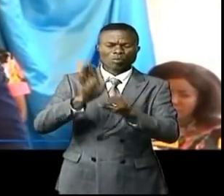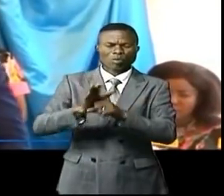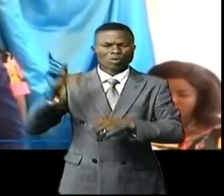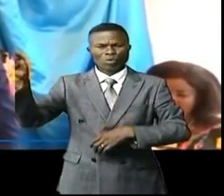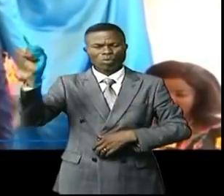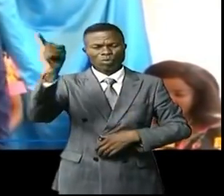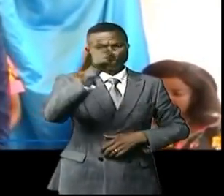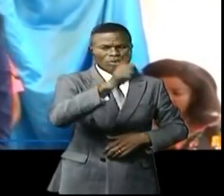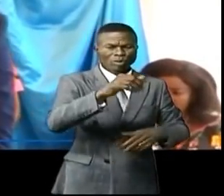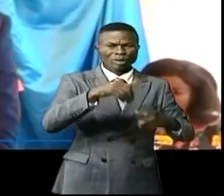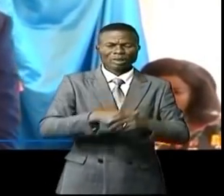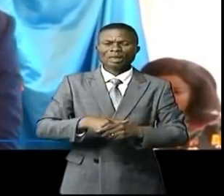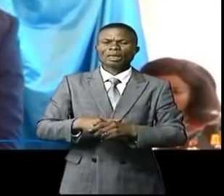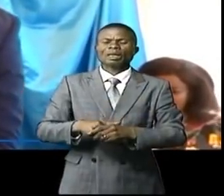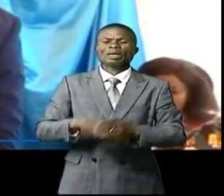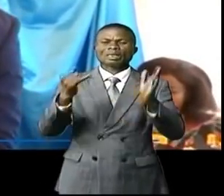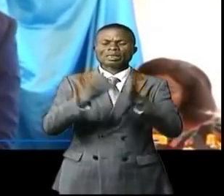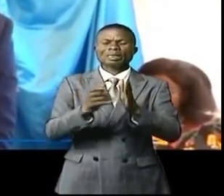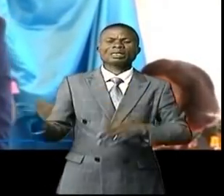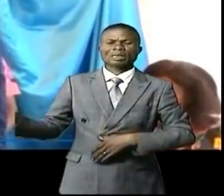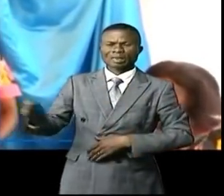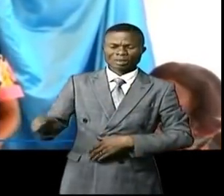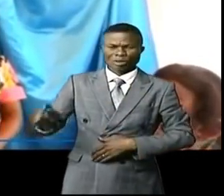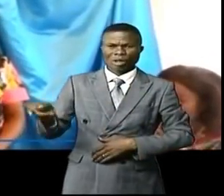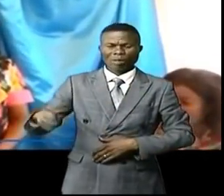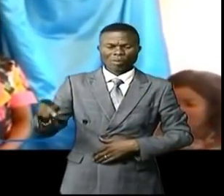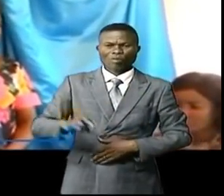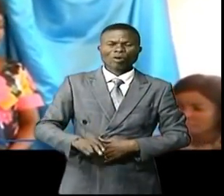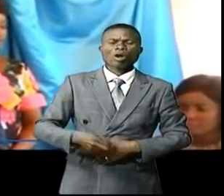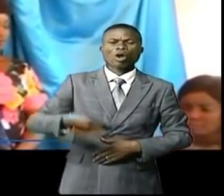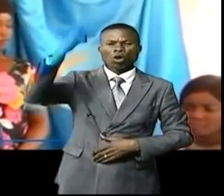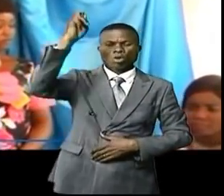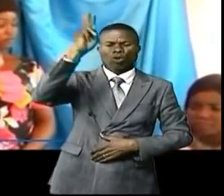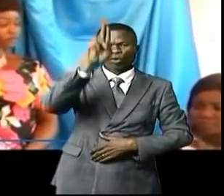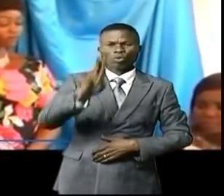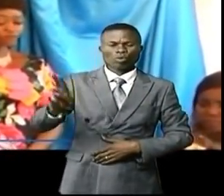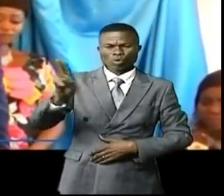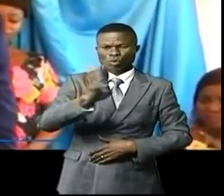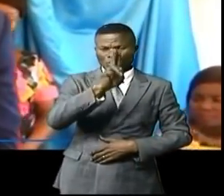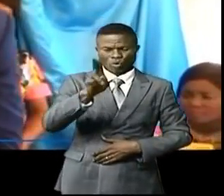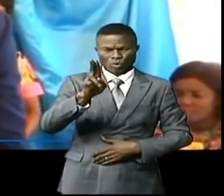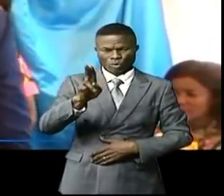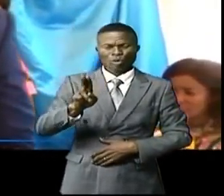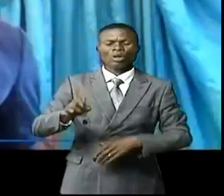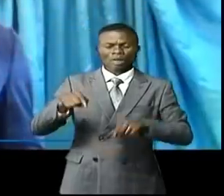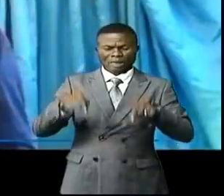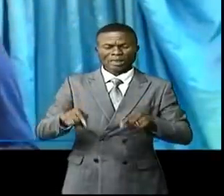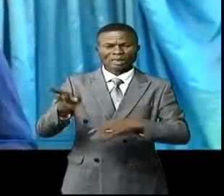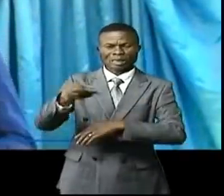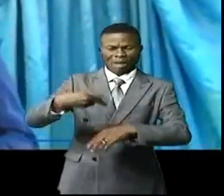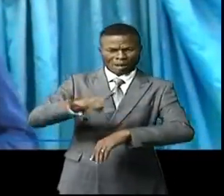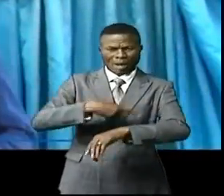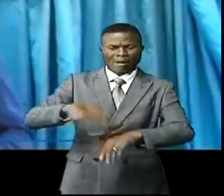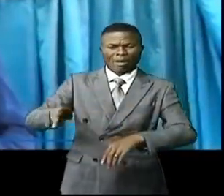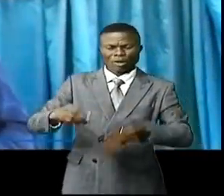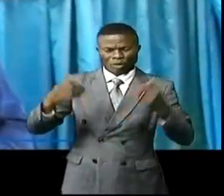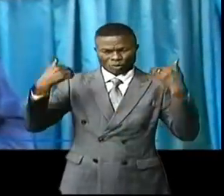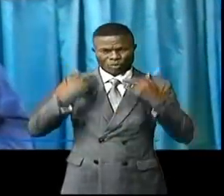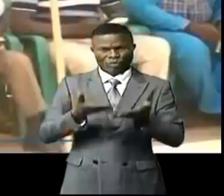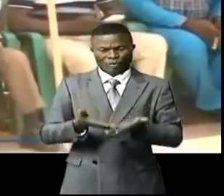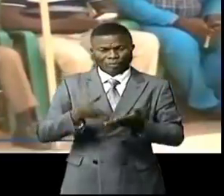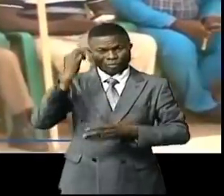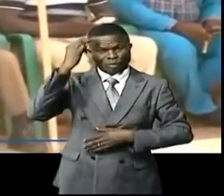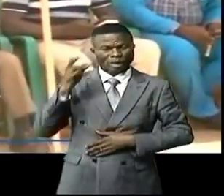à travers les 6 territoires de la province du Haut-Touélé. Parce que nous sommes la station provinciale. Jules Magbaï Atouba,